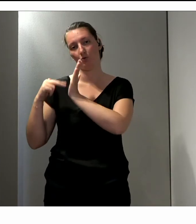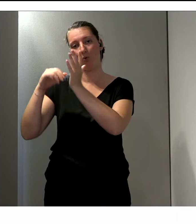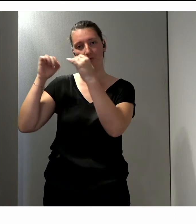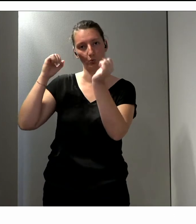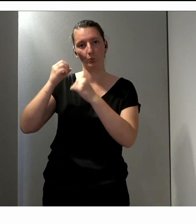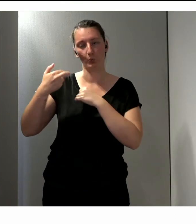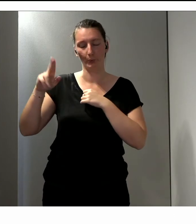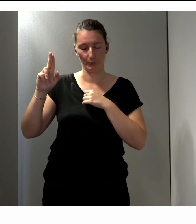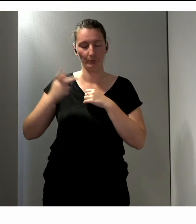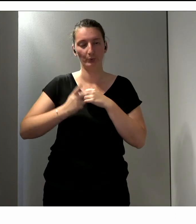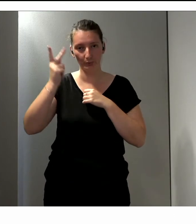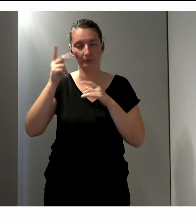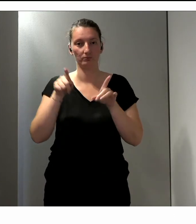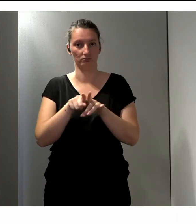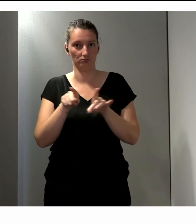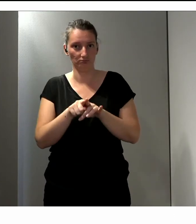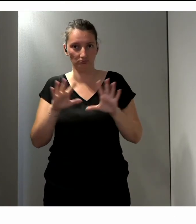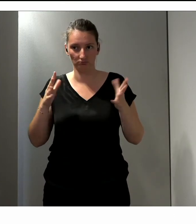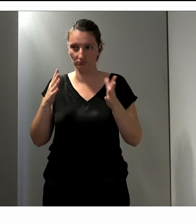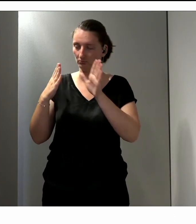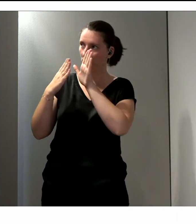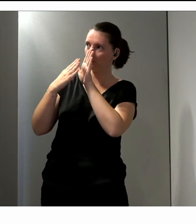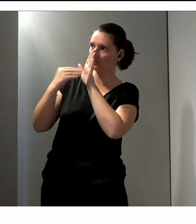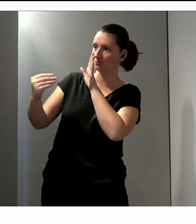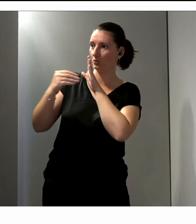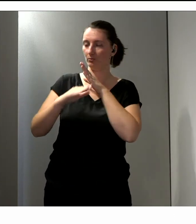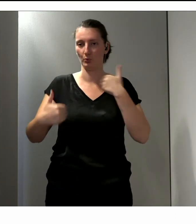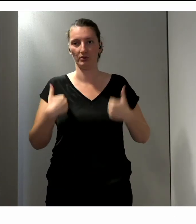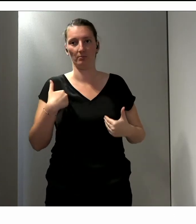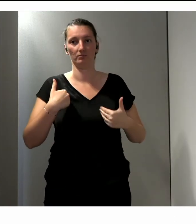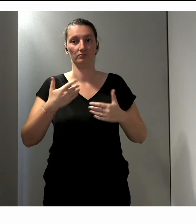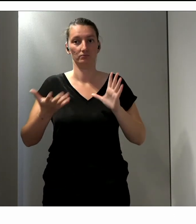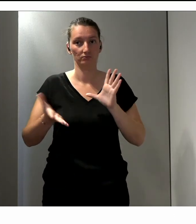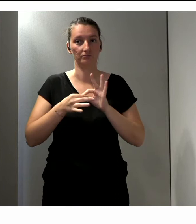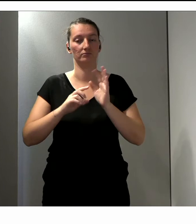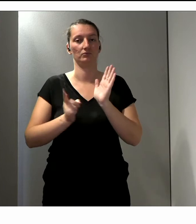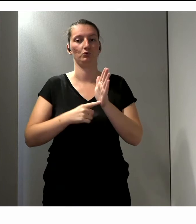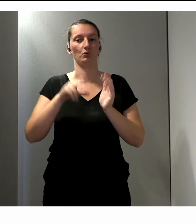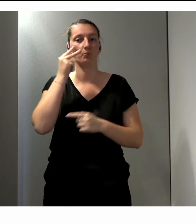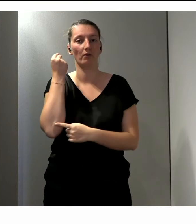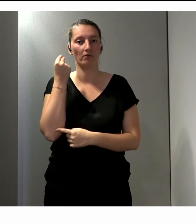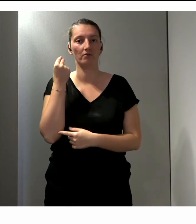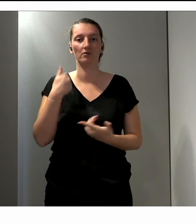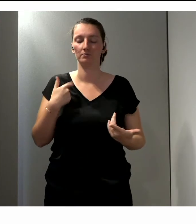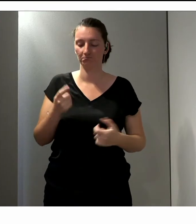et la mise en œuvre du modèle d'handicap basé sur les droits de l'homme. Alors, il y a cette critique